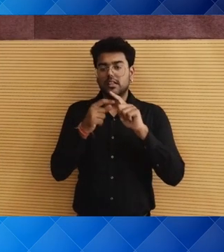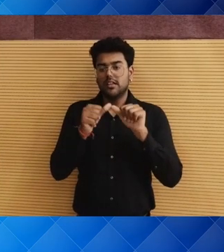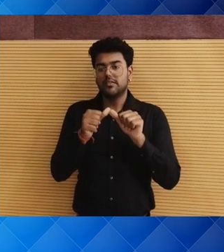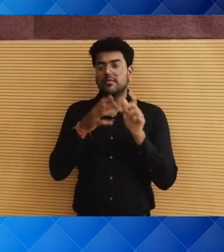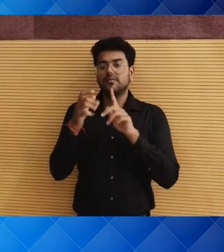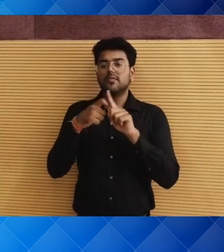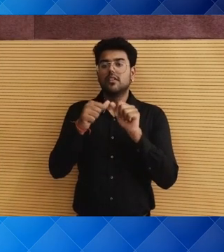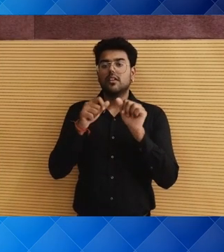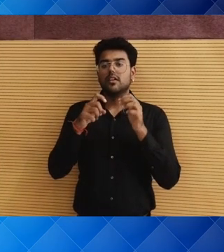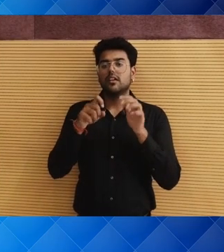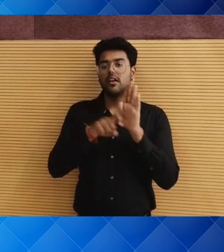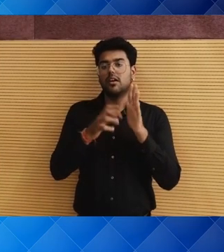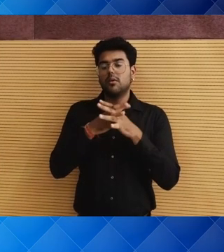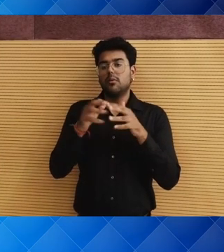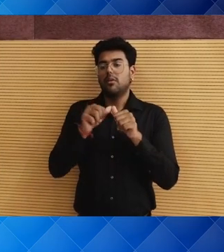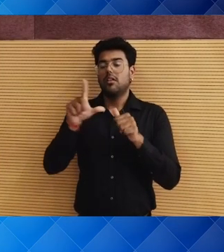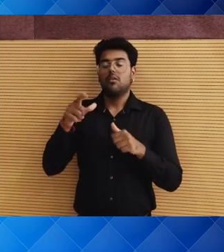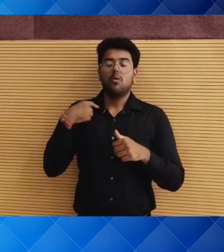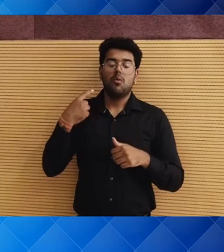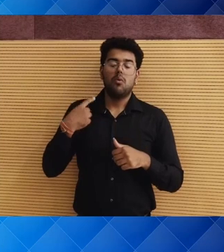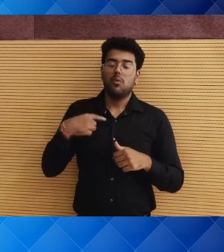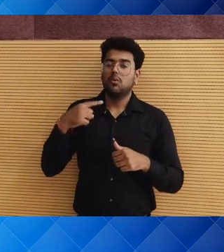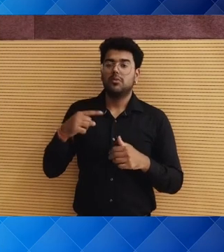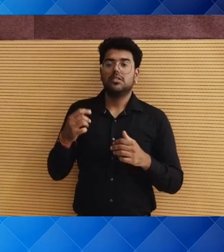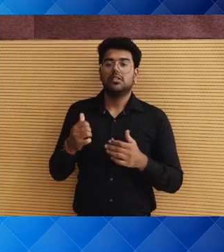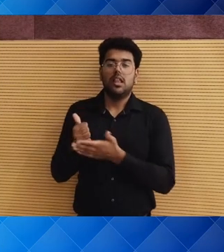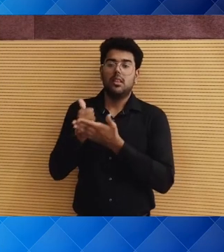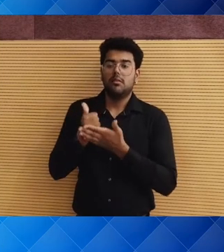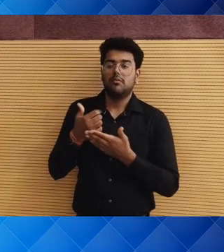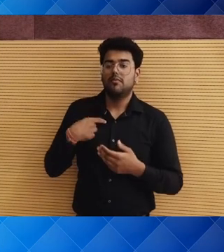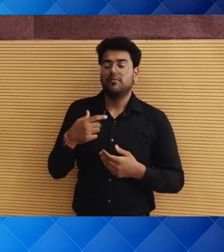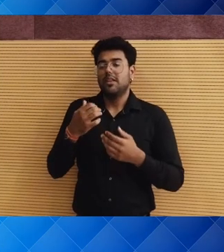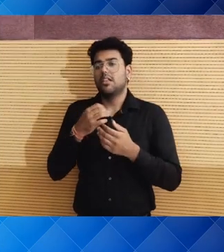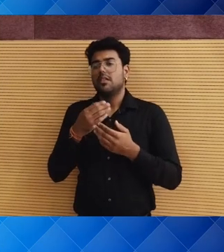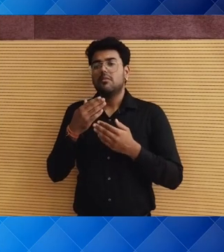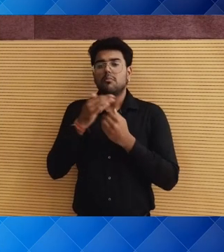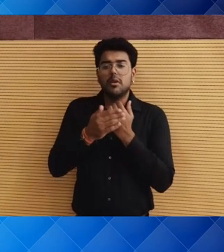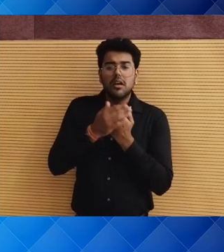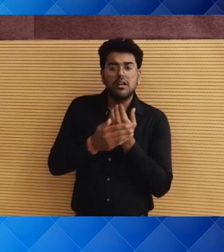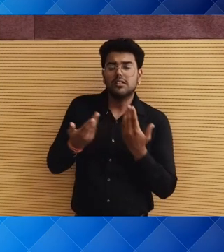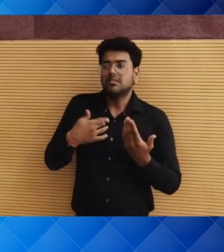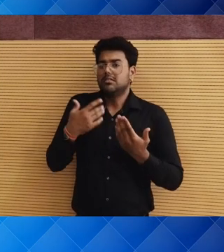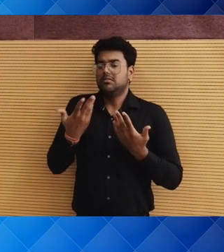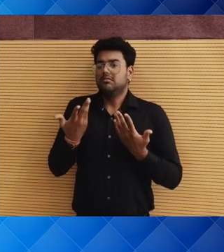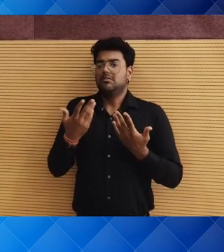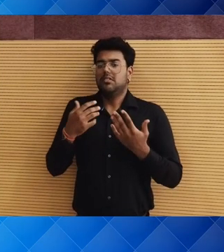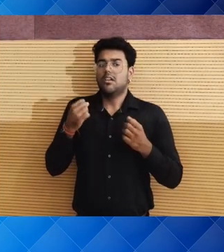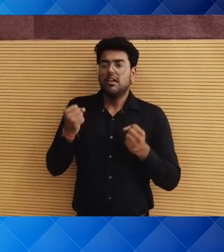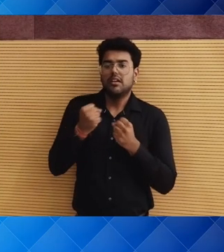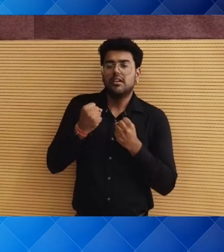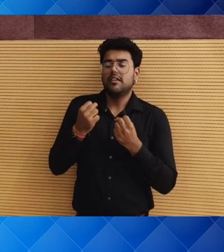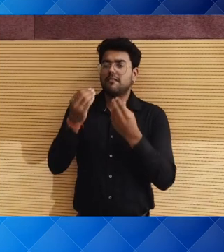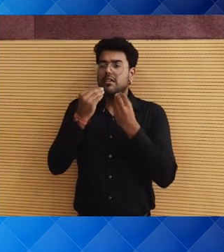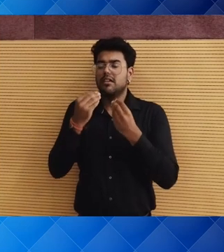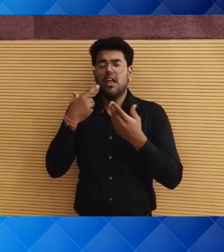रूप से हैंड होल्डिंग का काम वो करती हैं सबका, और बहुत ही प्यार से, बहुत ही हमको प्रेरित करके हर समय किसी